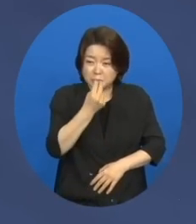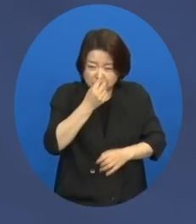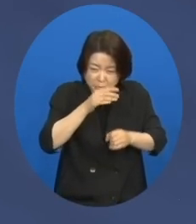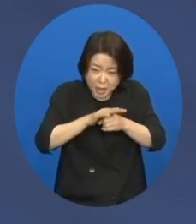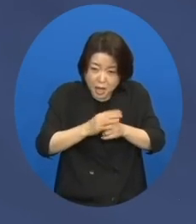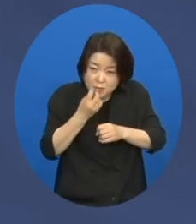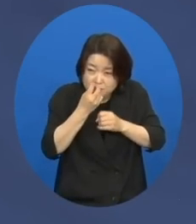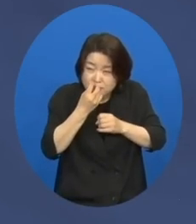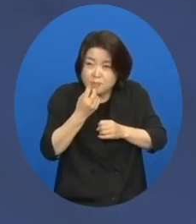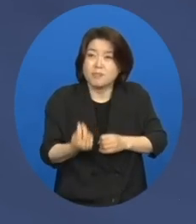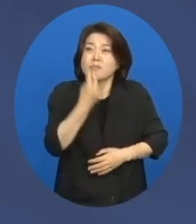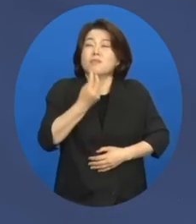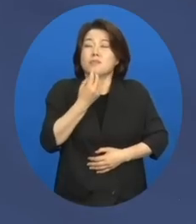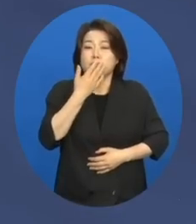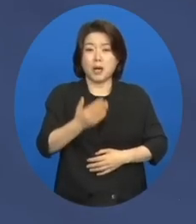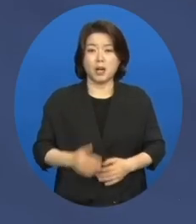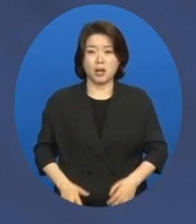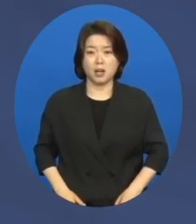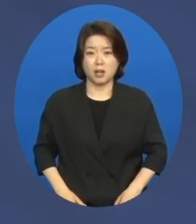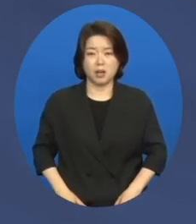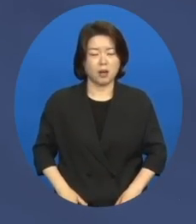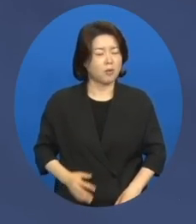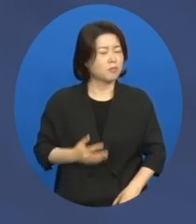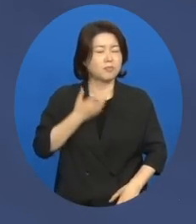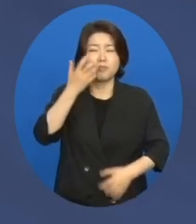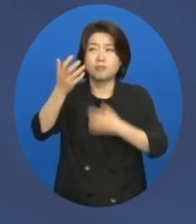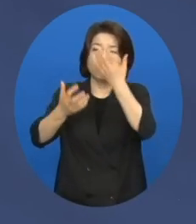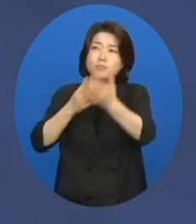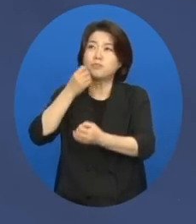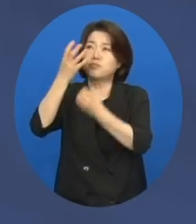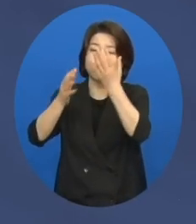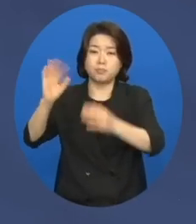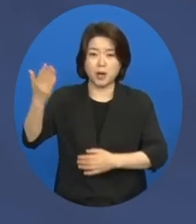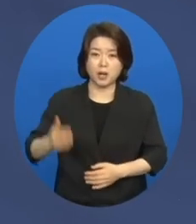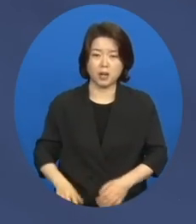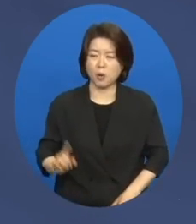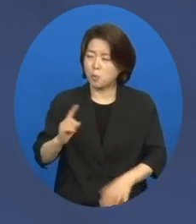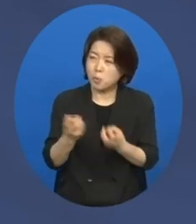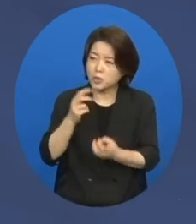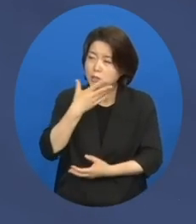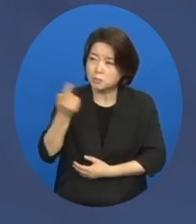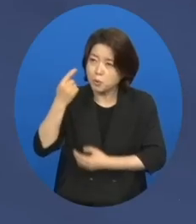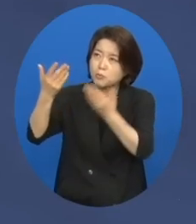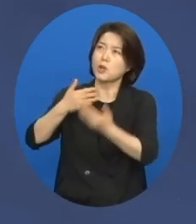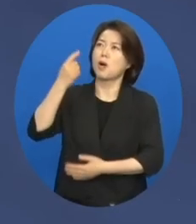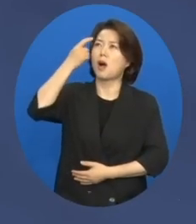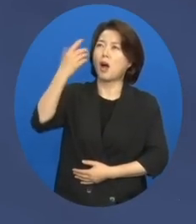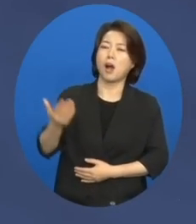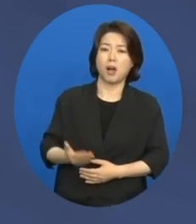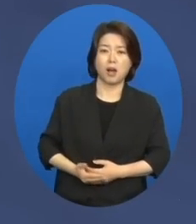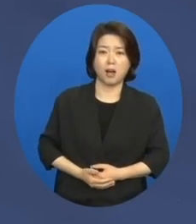터지고 찬미하지 않을 수가 없습니다. 어떻게 이런 복음을 주셨나. 그리고 그 복음에 아무런 조건